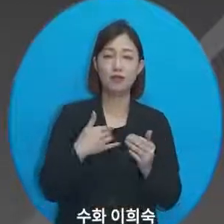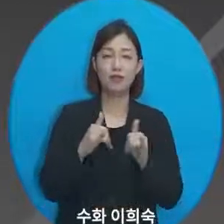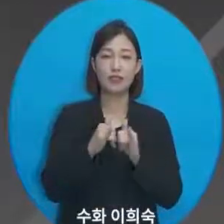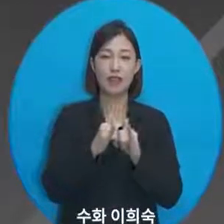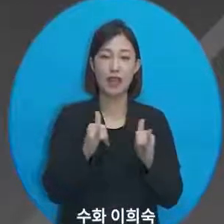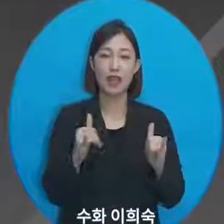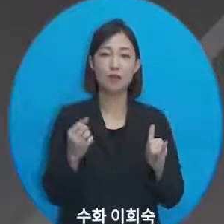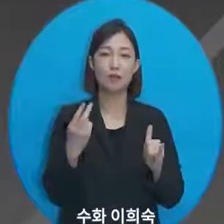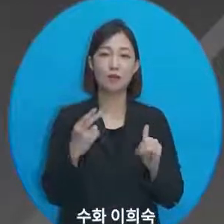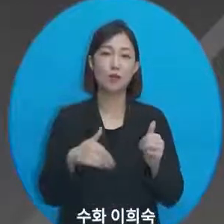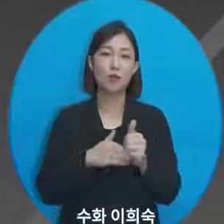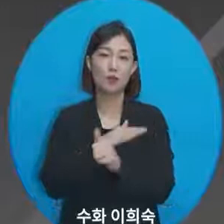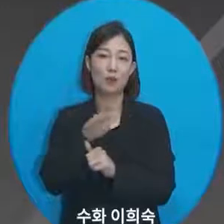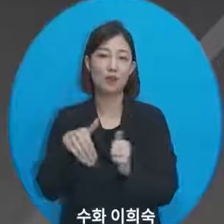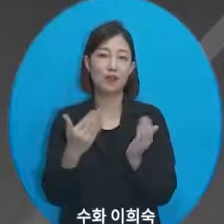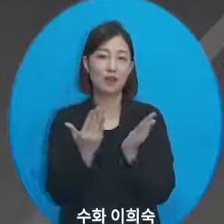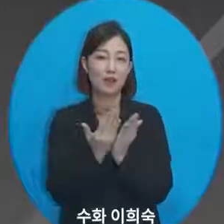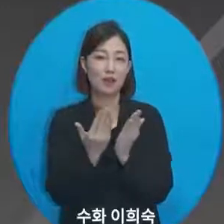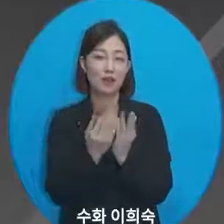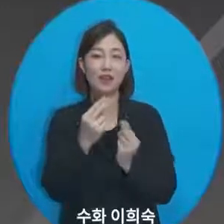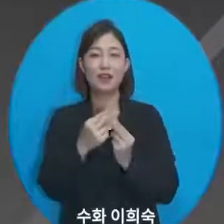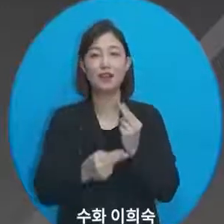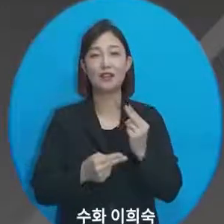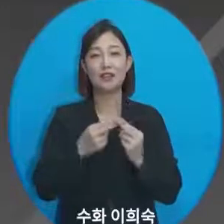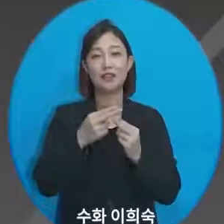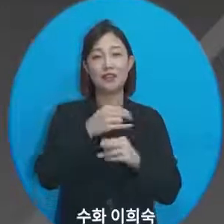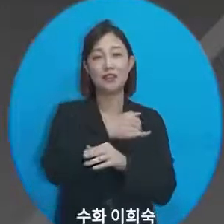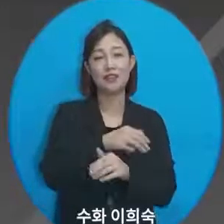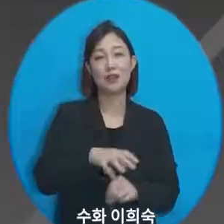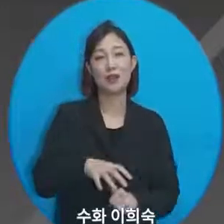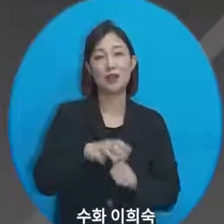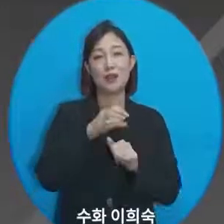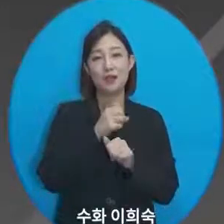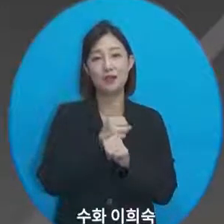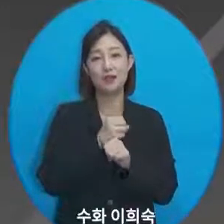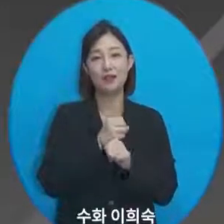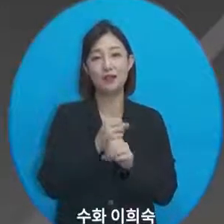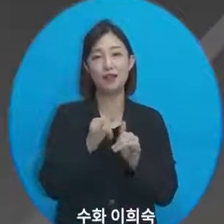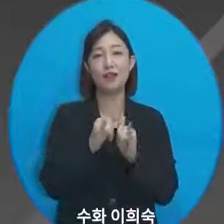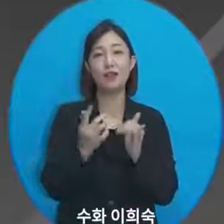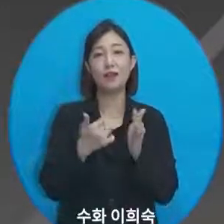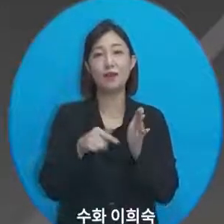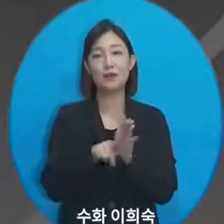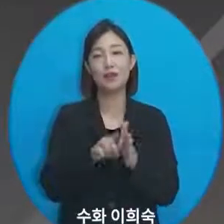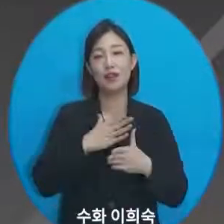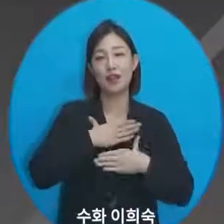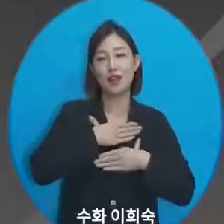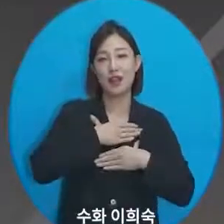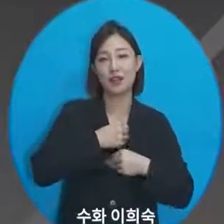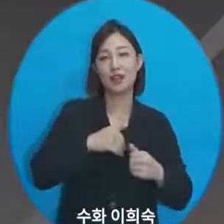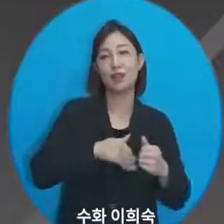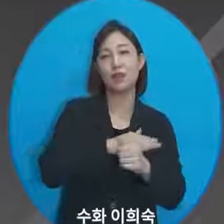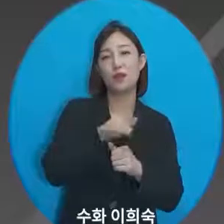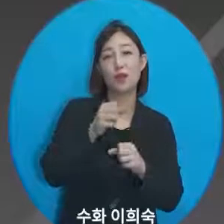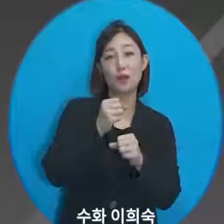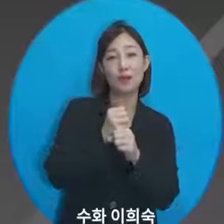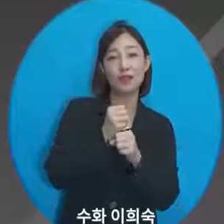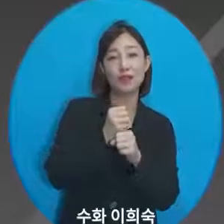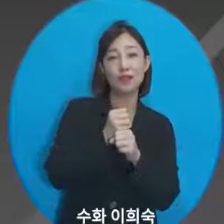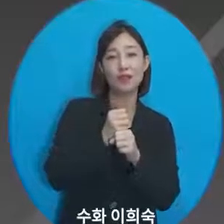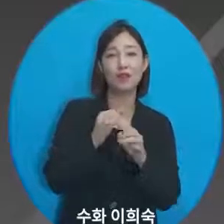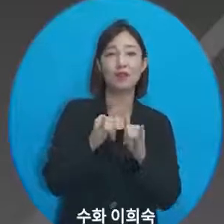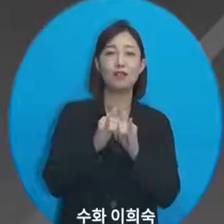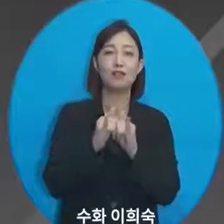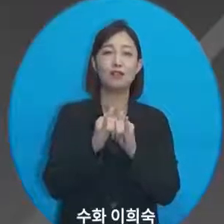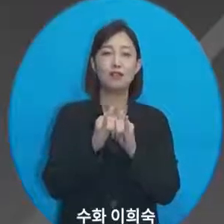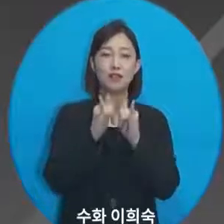환경을 모두의 관점에서 안전하고 편리하게 어떻게 바꿔나갈 것인가를 제도화하고 있다라고